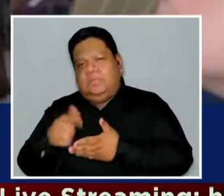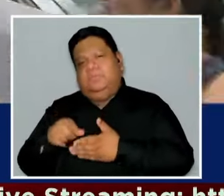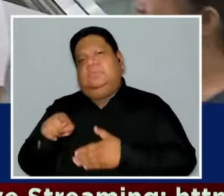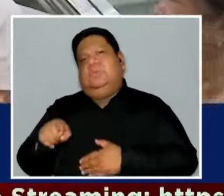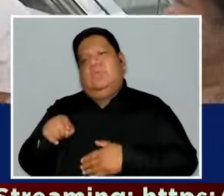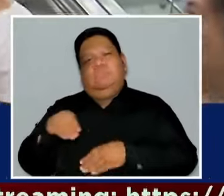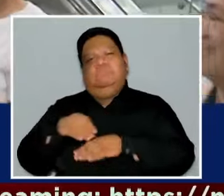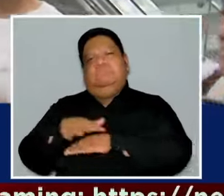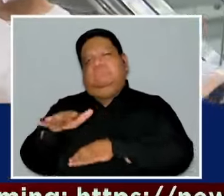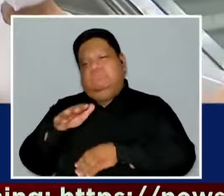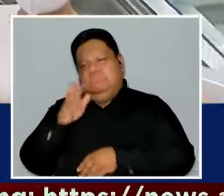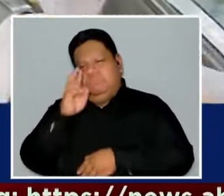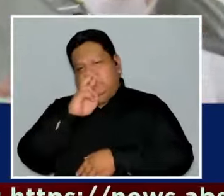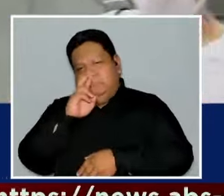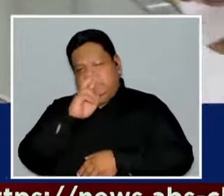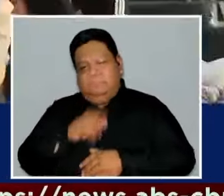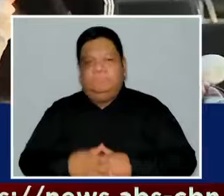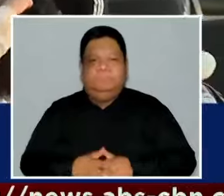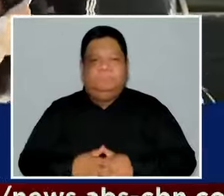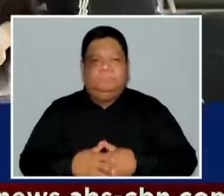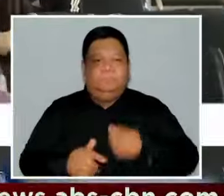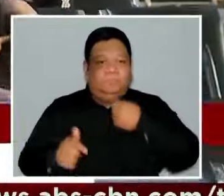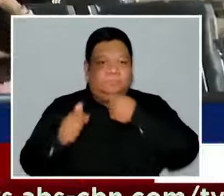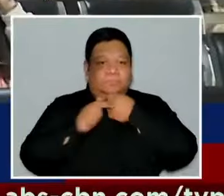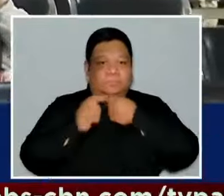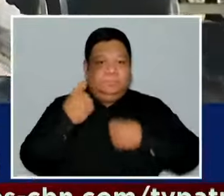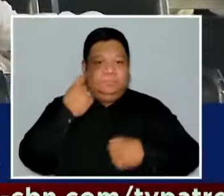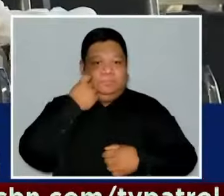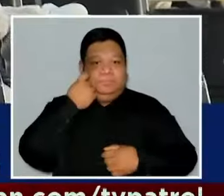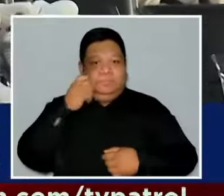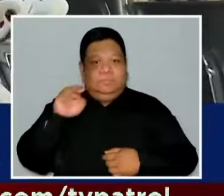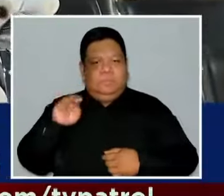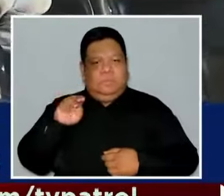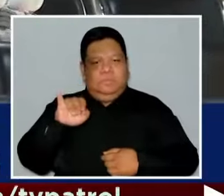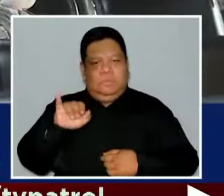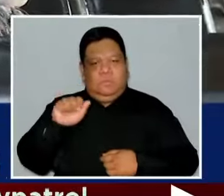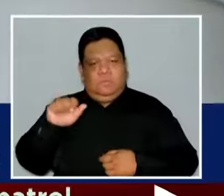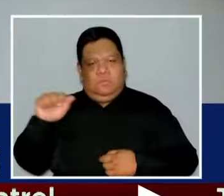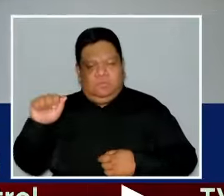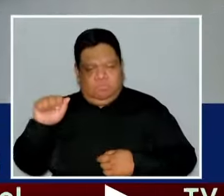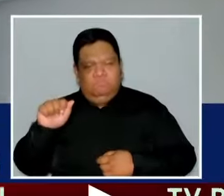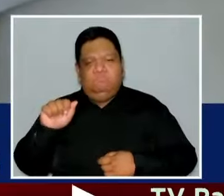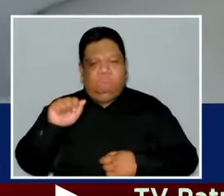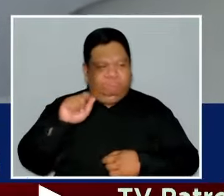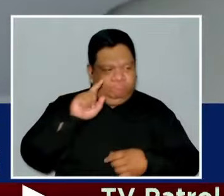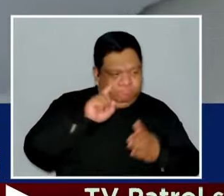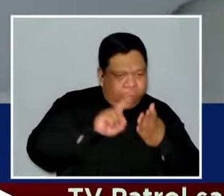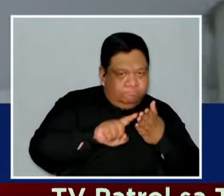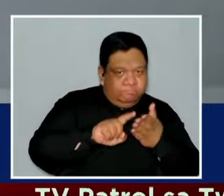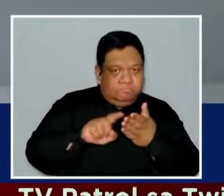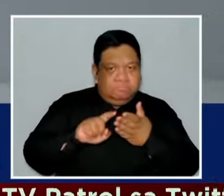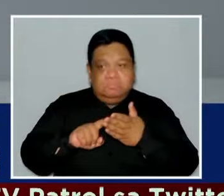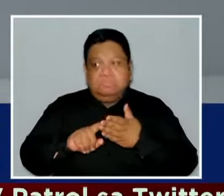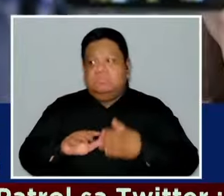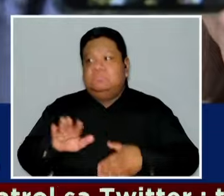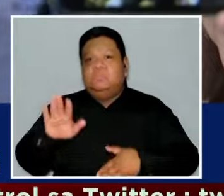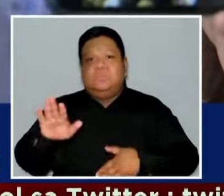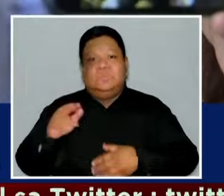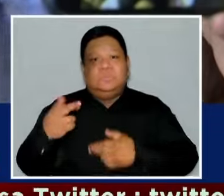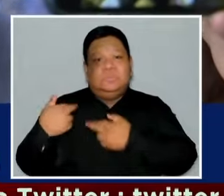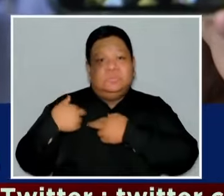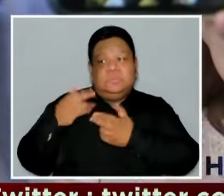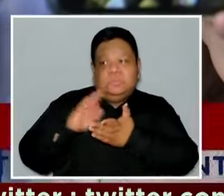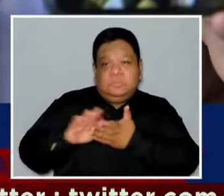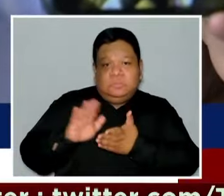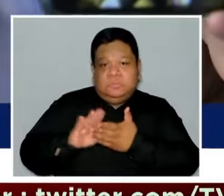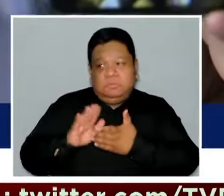nag-inspeksyon sa airport ng pamunuan ng MIAA. Inaalam na kung may pagkukulang ba ang housekeeping at pest control partners ng paliparan. Ang sabi